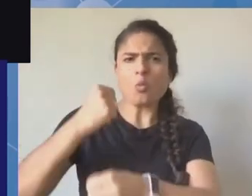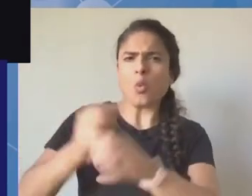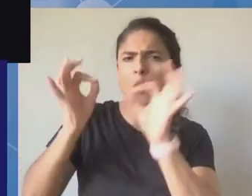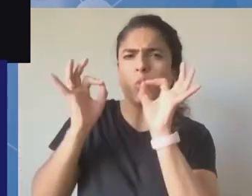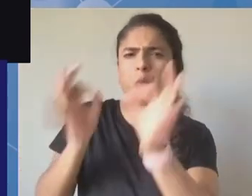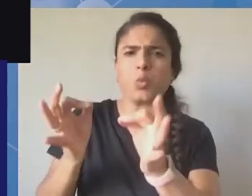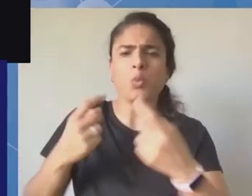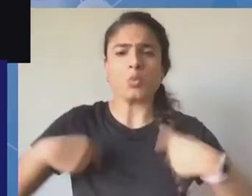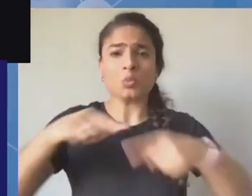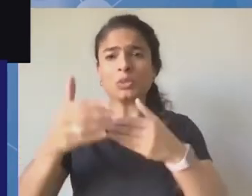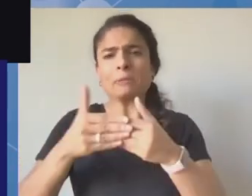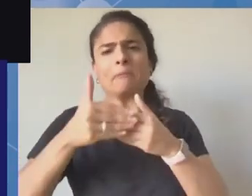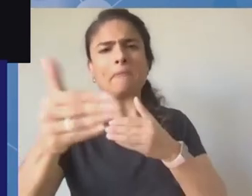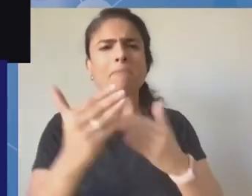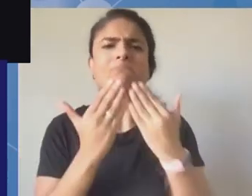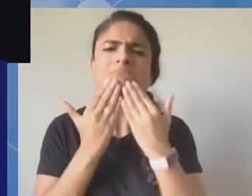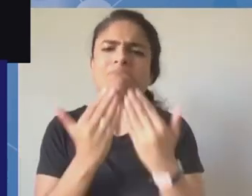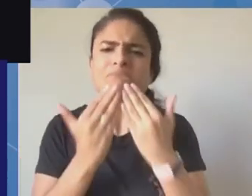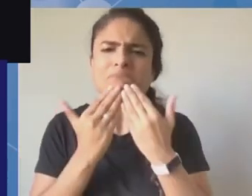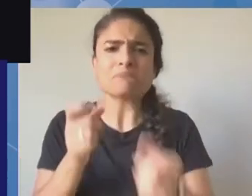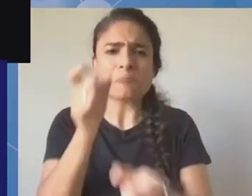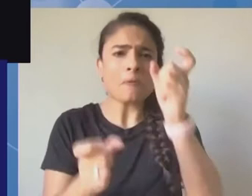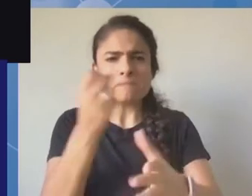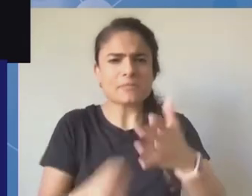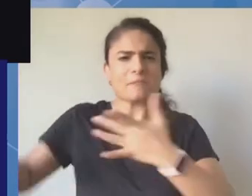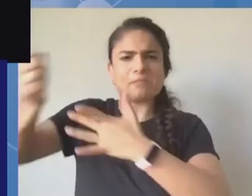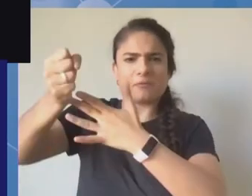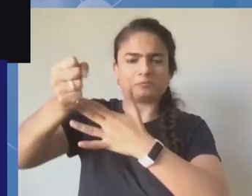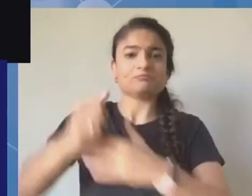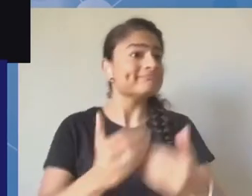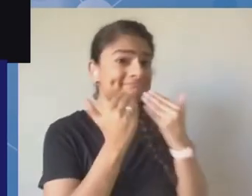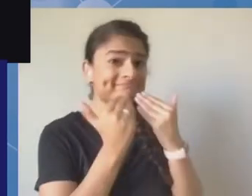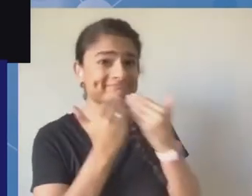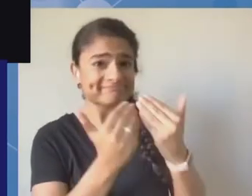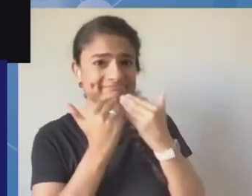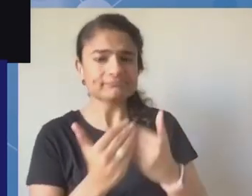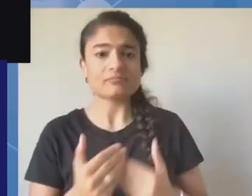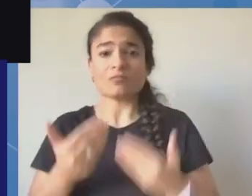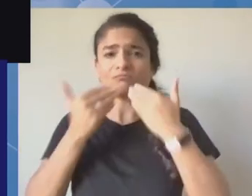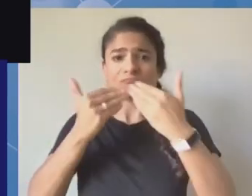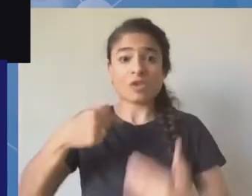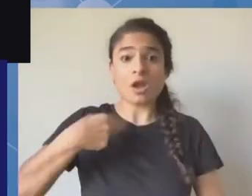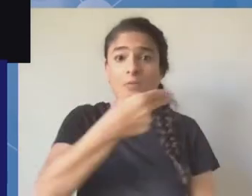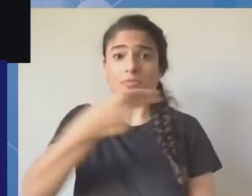峰会。我的名字叫 Kasson Gambolia， 我是从赞比亚来的，